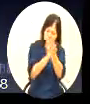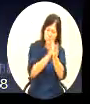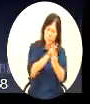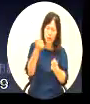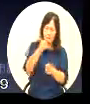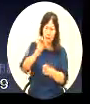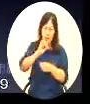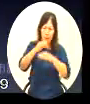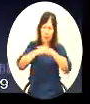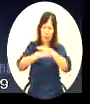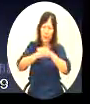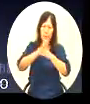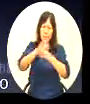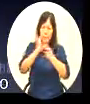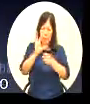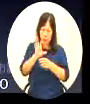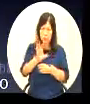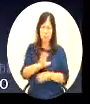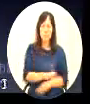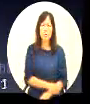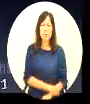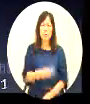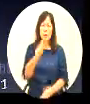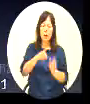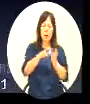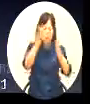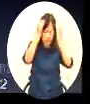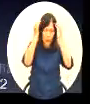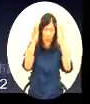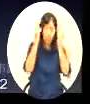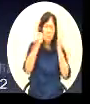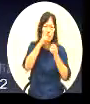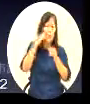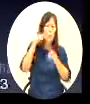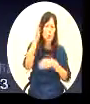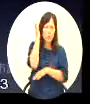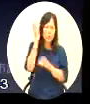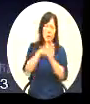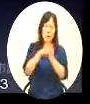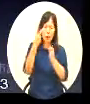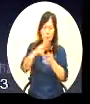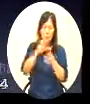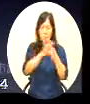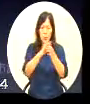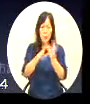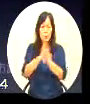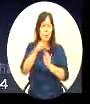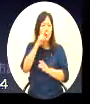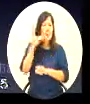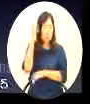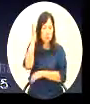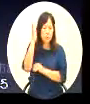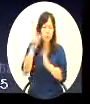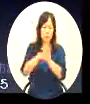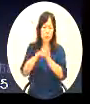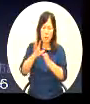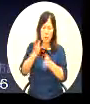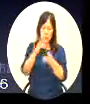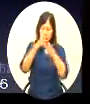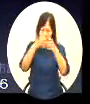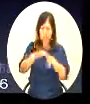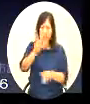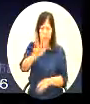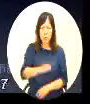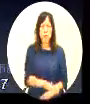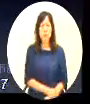善厕所，那也在我们的男子户政还有相关的一些户所也开始在推动所谓性别友善厕所。那今